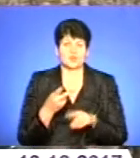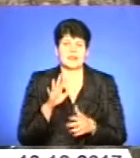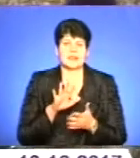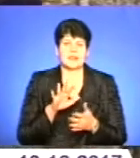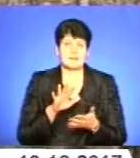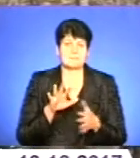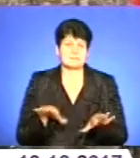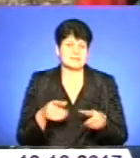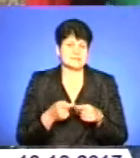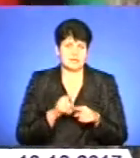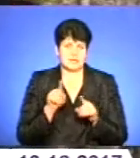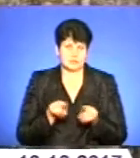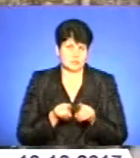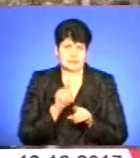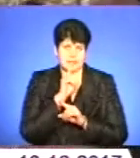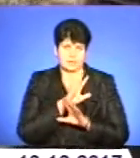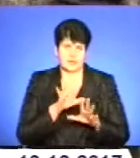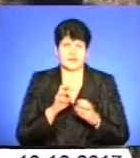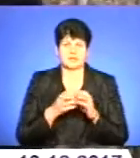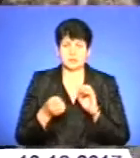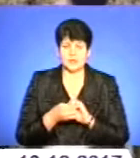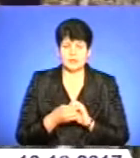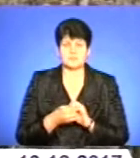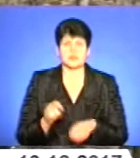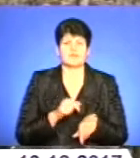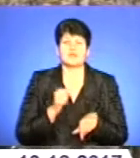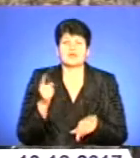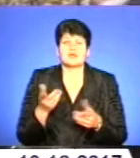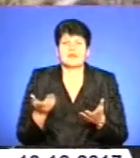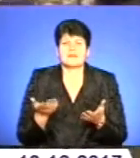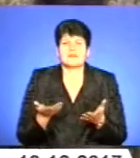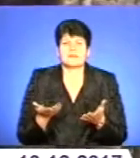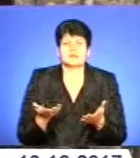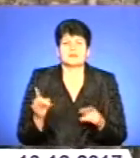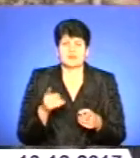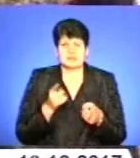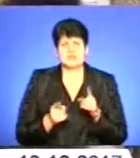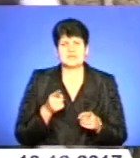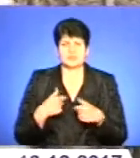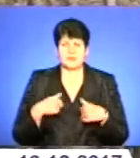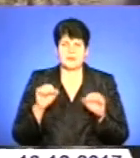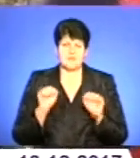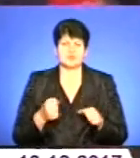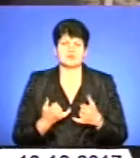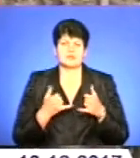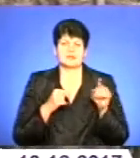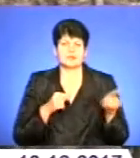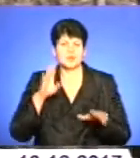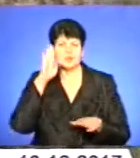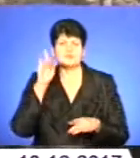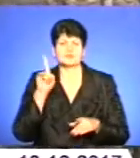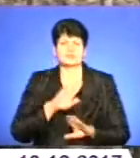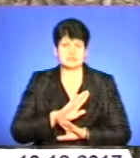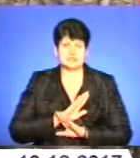непоганий результат. Ви знаєте, відчуття – це те, що дійсно ми можемо для тих хлопців, які загинули,